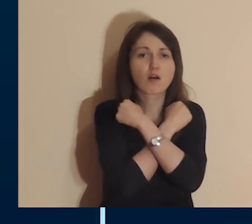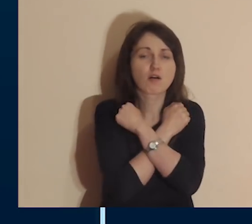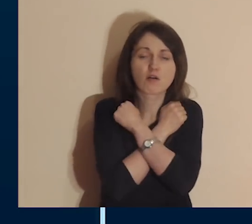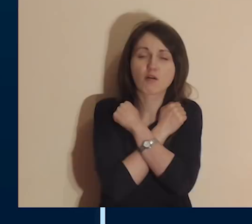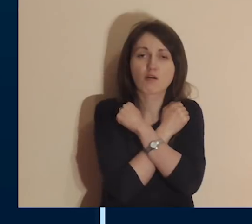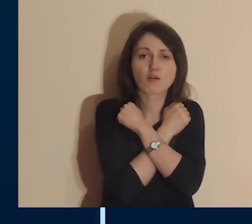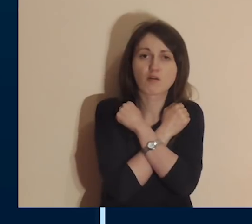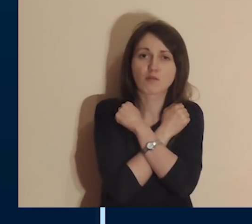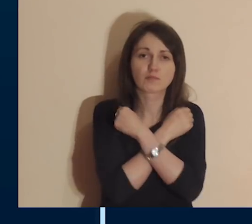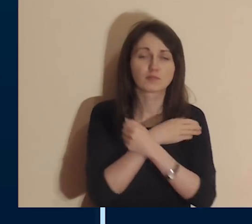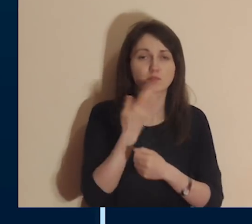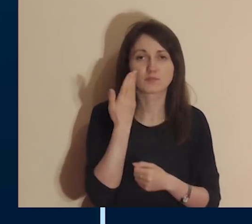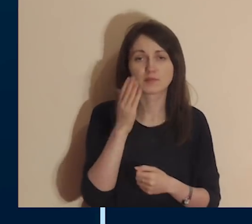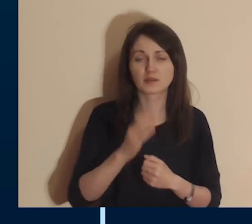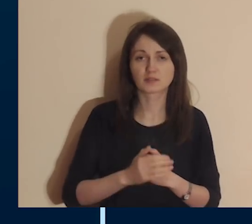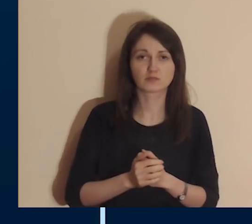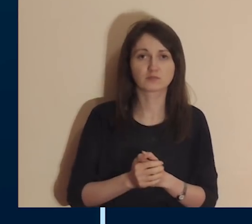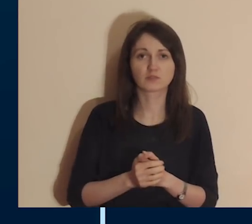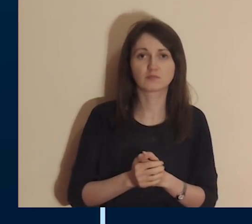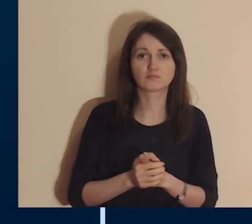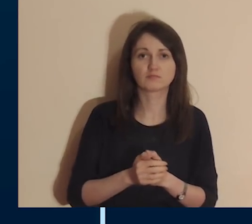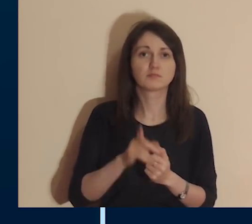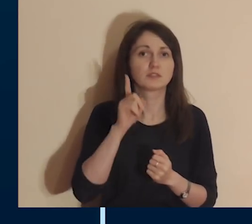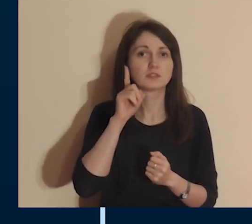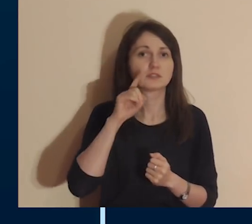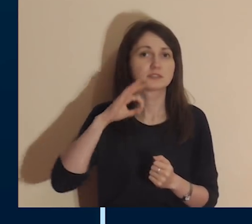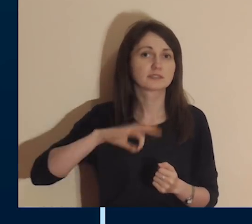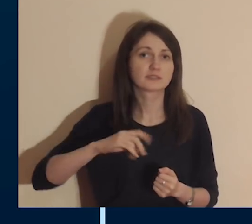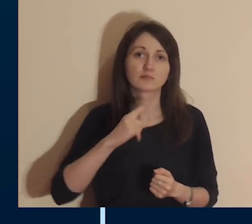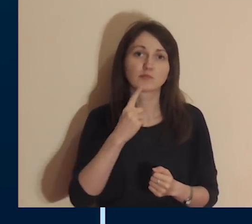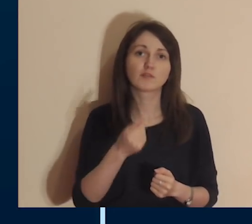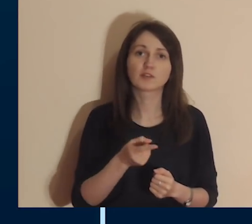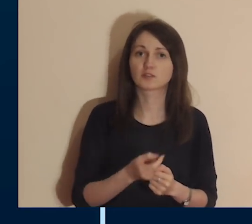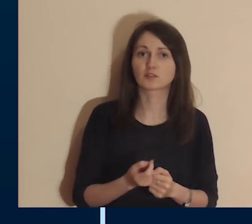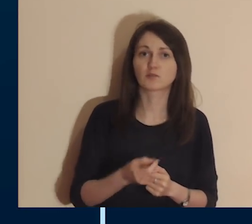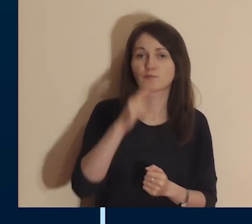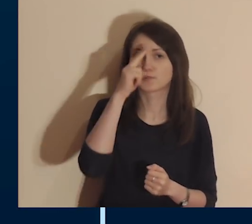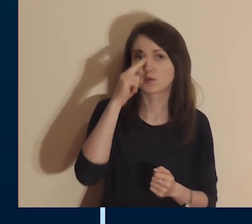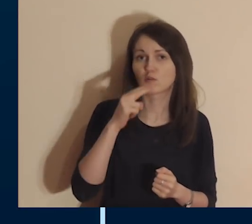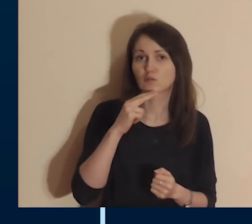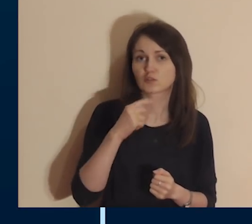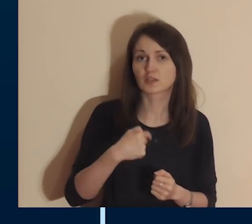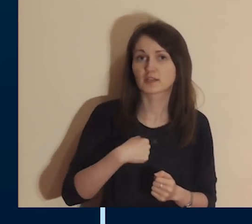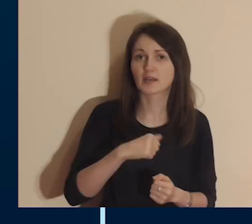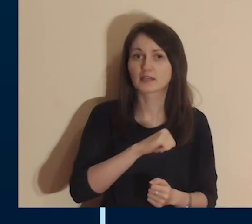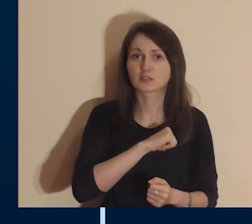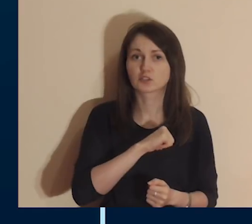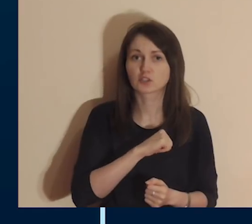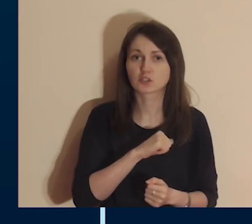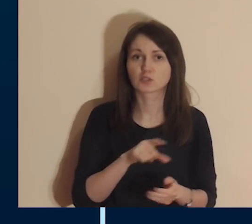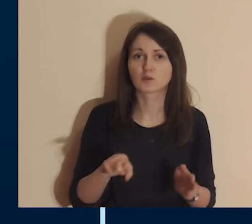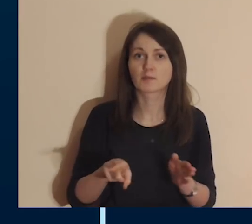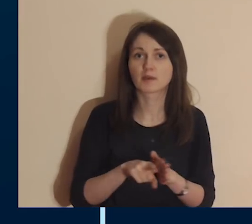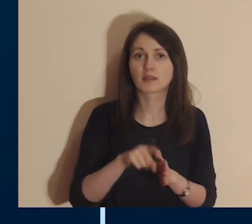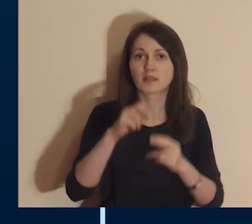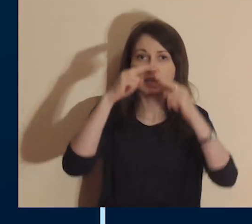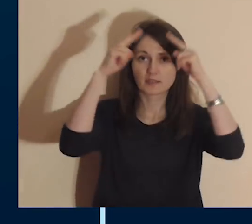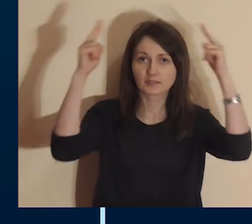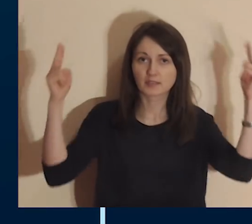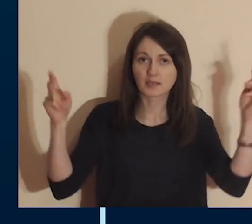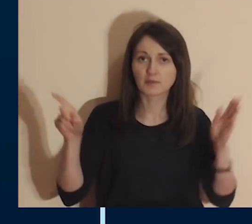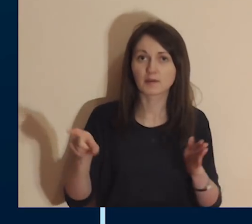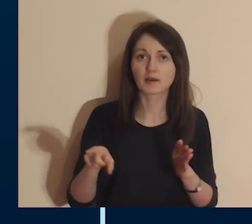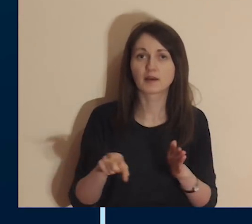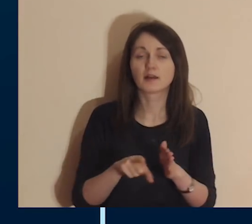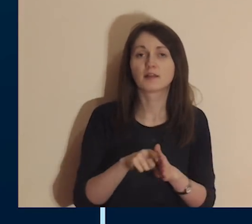rzucił mu się na szyję i ucałował go. A syn rzekł do niego: Ojcze, zgrzeszyłem przeciw niebu i wobec